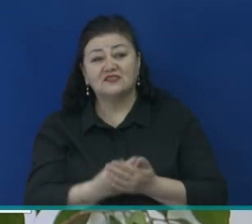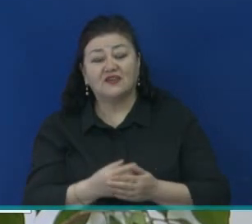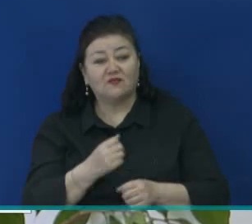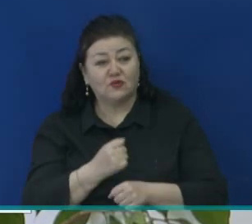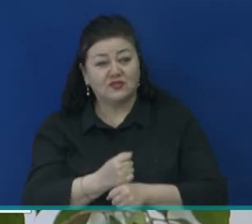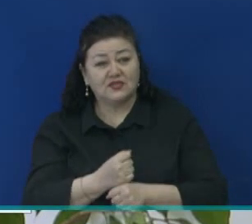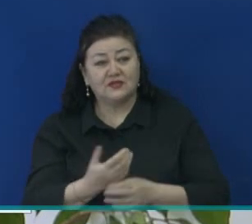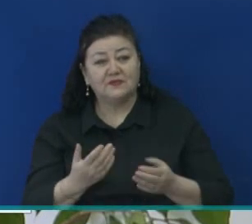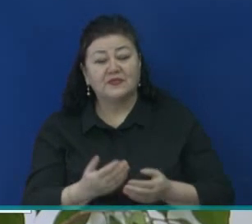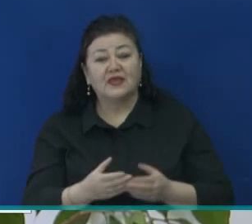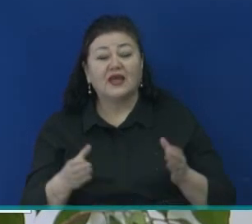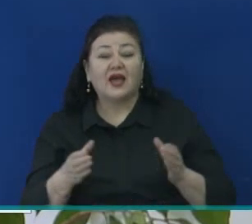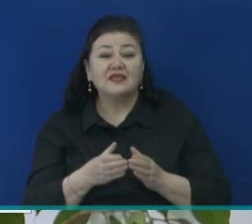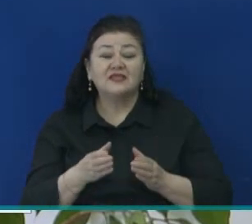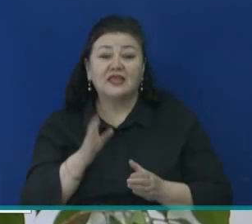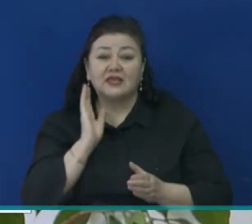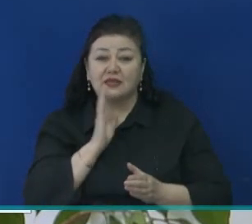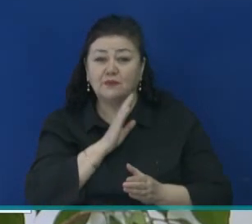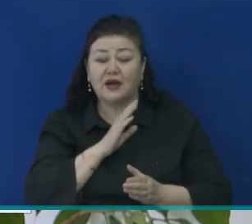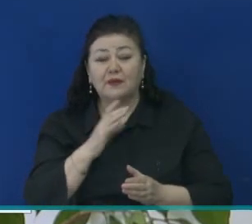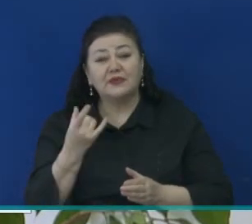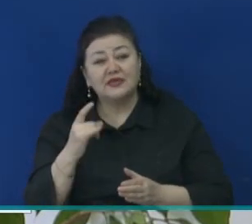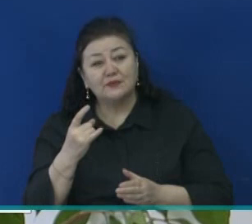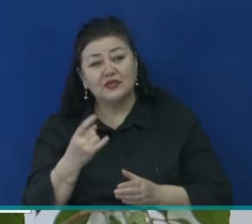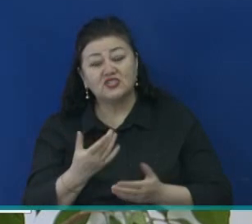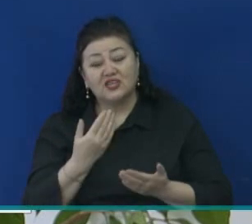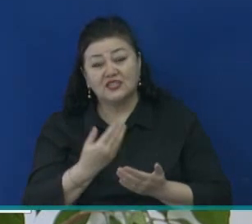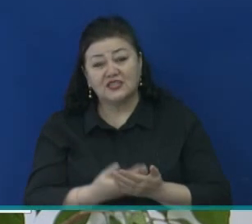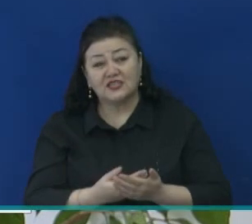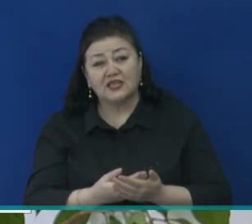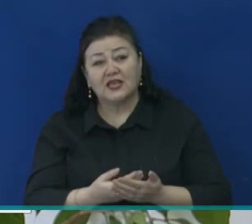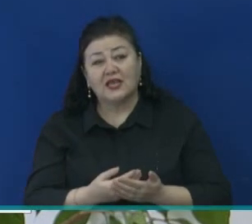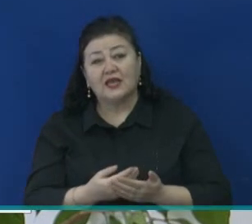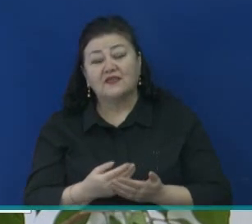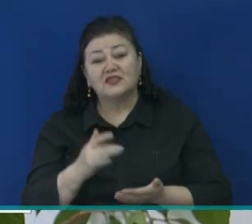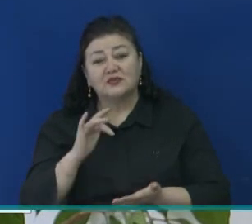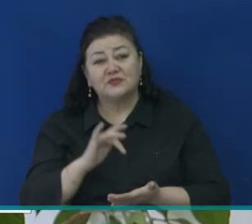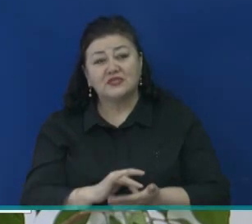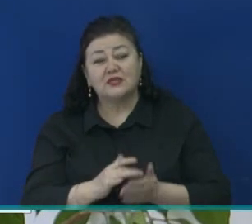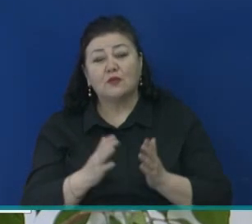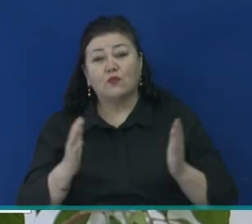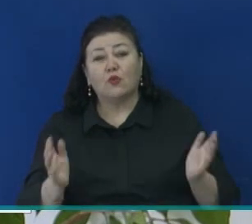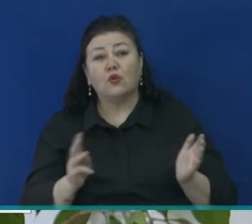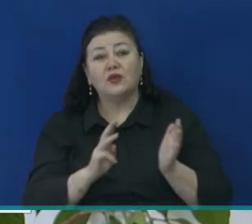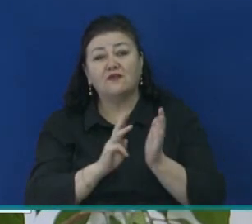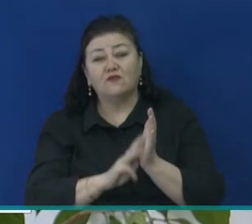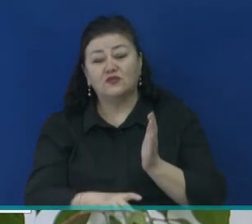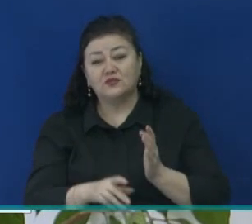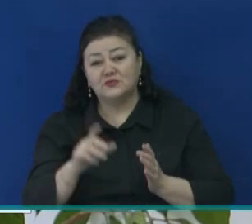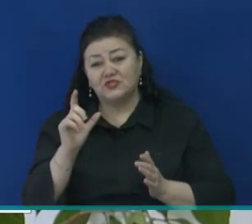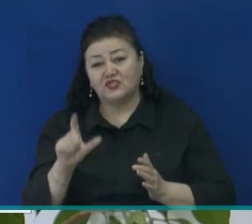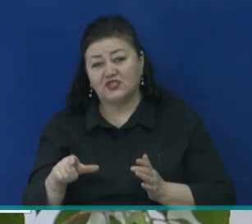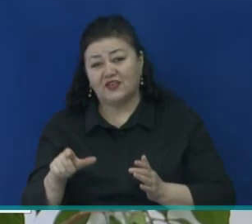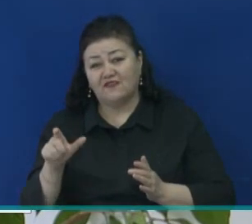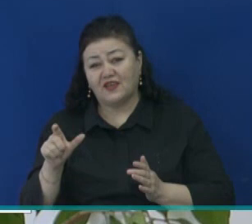мен бала бөлімінің денсаулығын қадағалау. Біздің перинаталық орталықта 80-ден адам акушер қызмет жұмыс